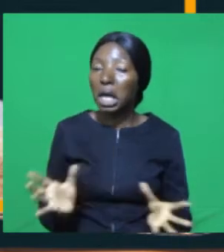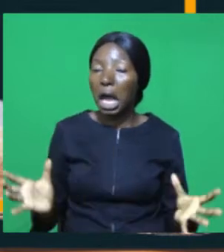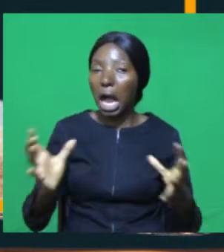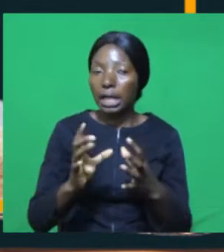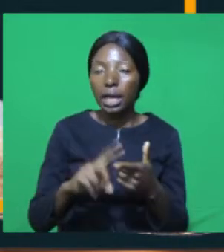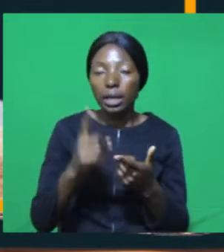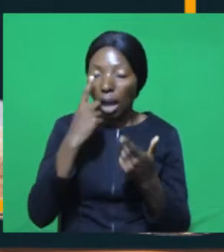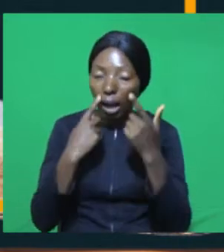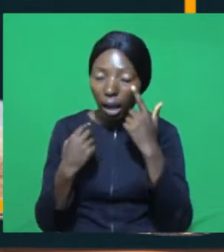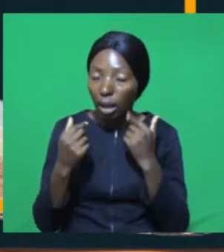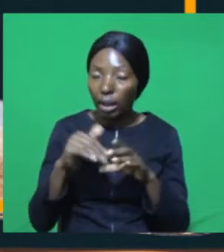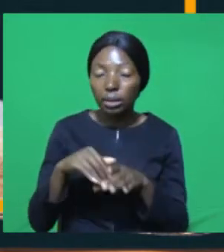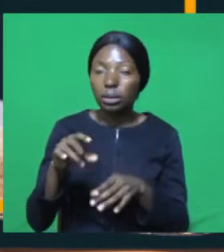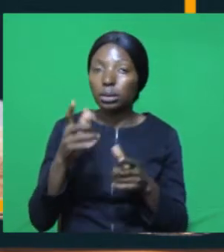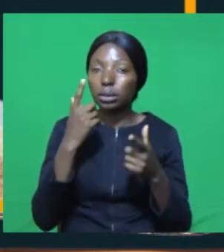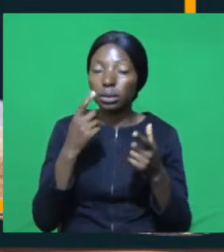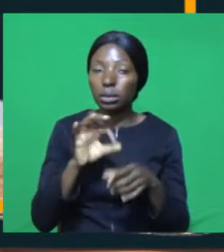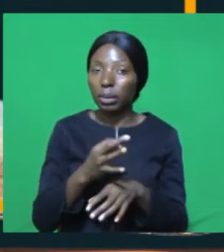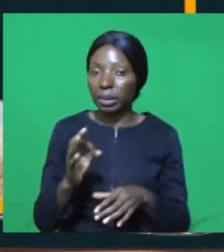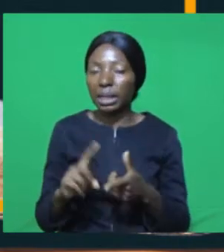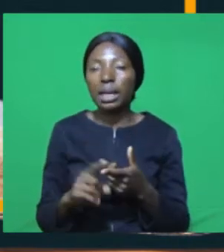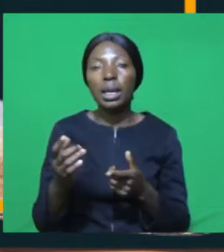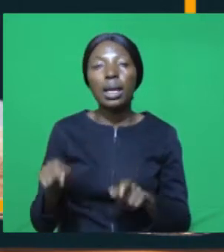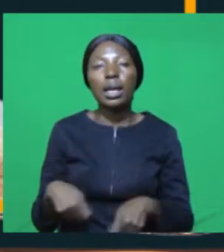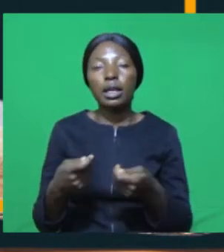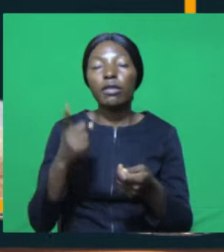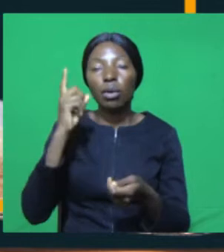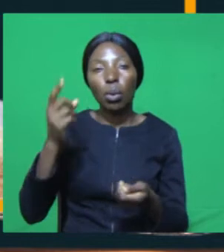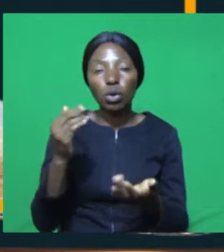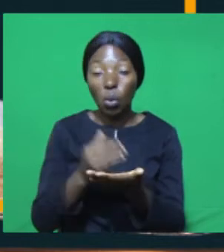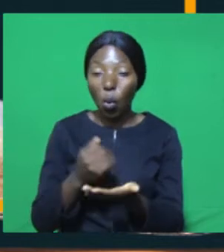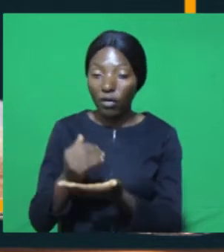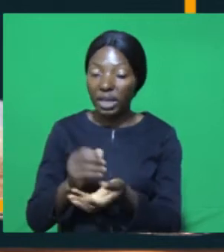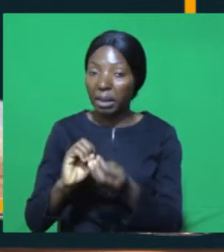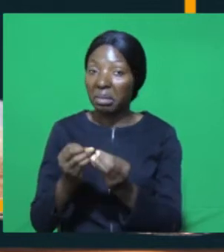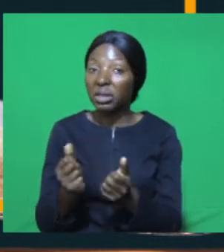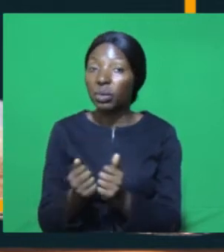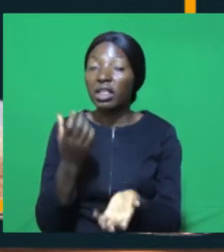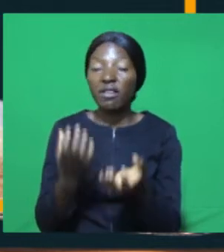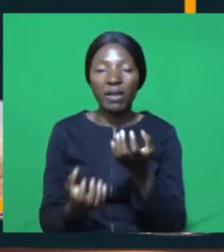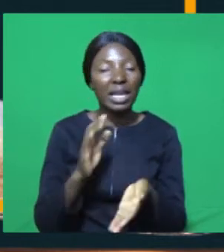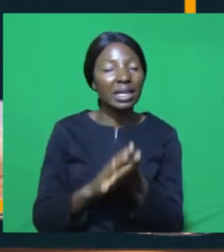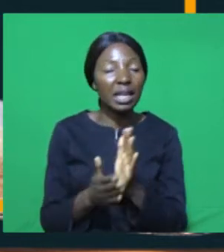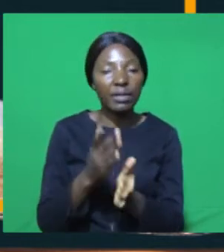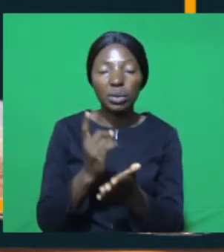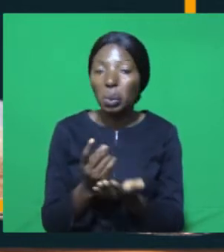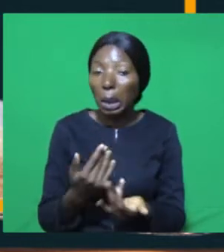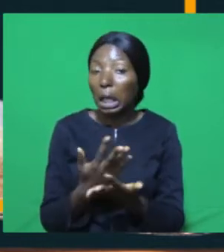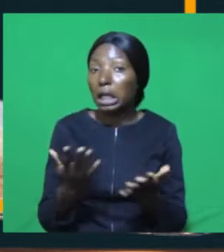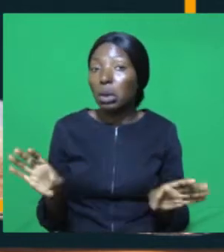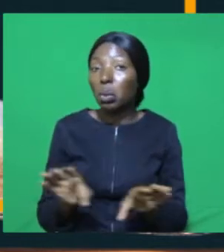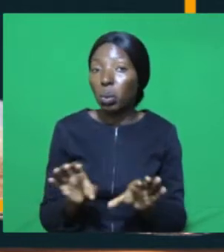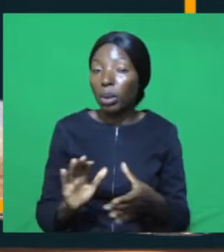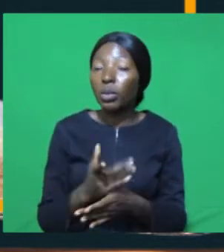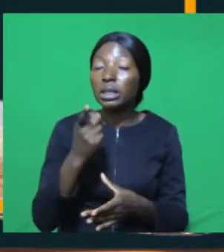munofanira kuchema pamweya yenyu nekuigira Jehovha chipiriso chinoitwa nemoto. Nemusi uyu musabata basa ripi neripi